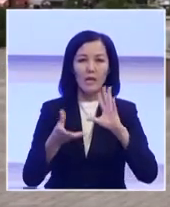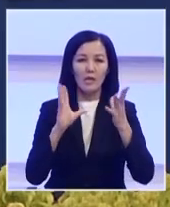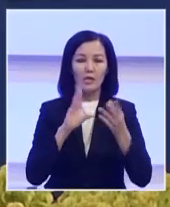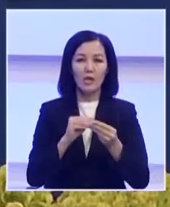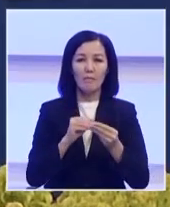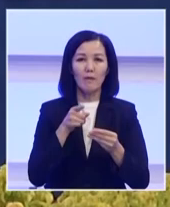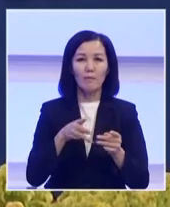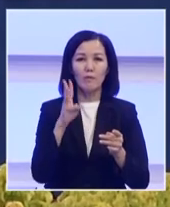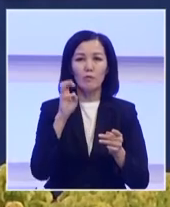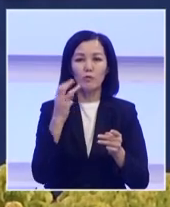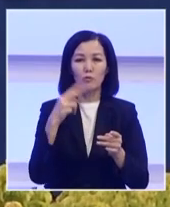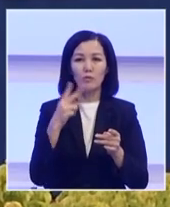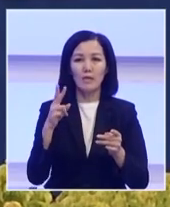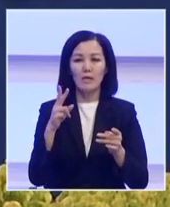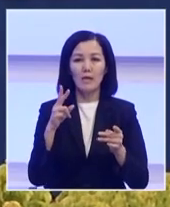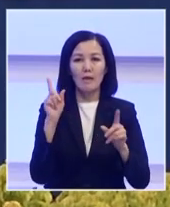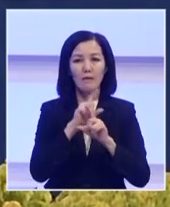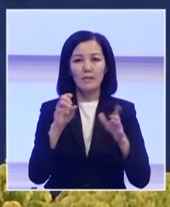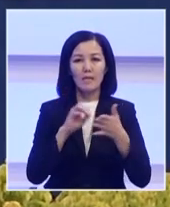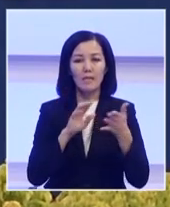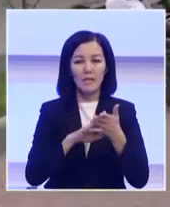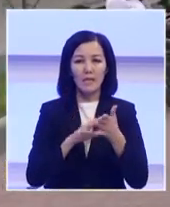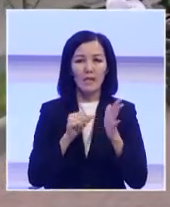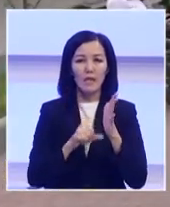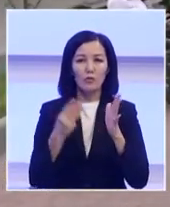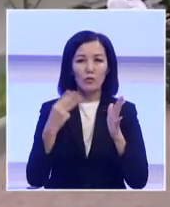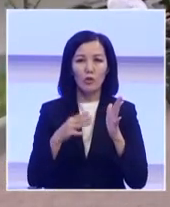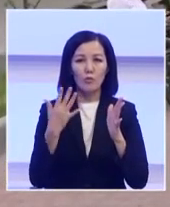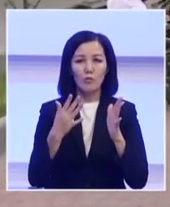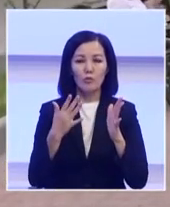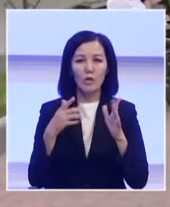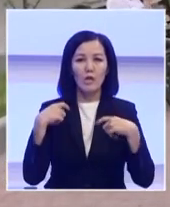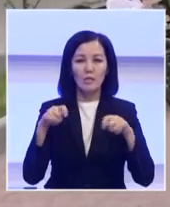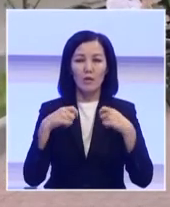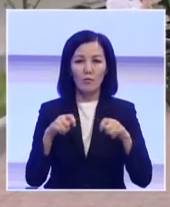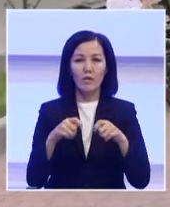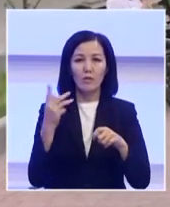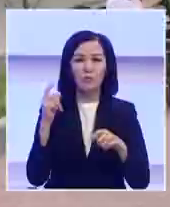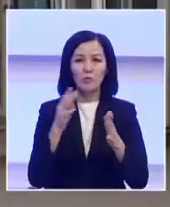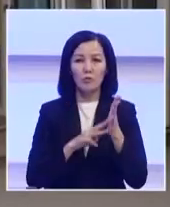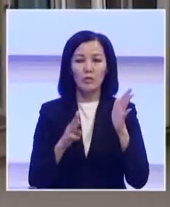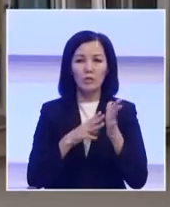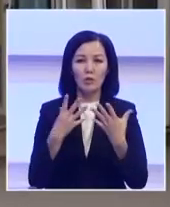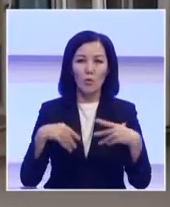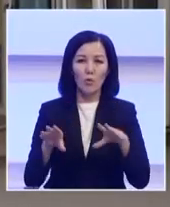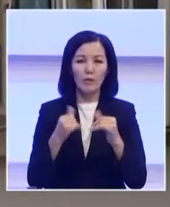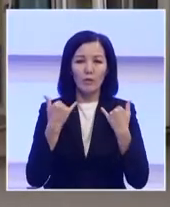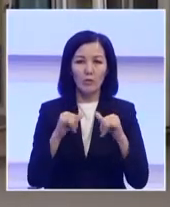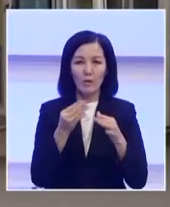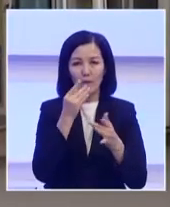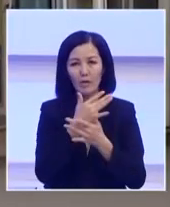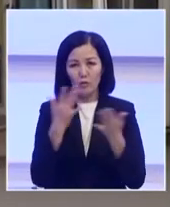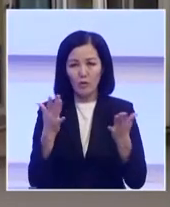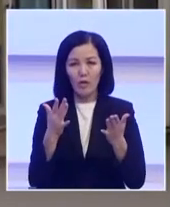орталығында 1332 нысан тіркеліпті. Оның 653-ші сауда орны, 197-сі қоғамдық тамақтану мекемесі